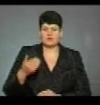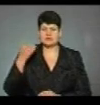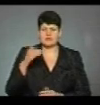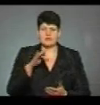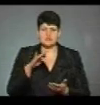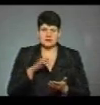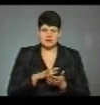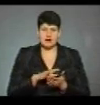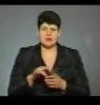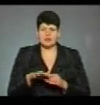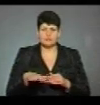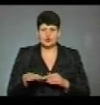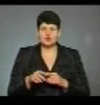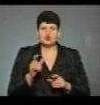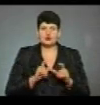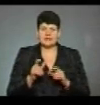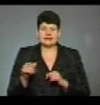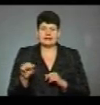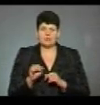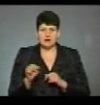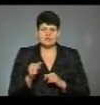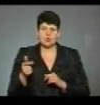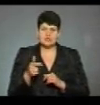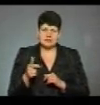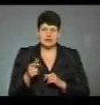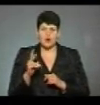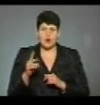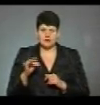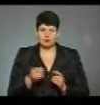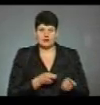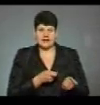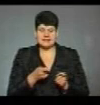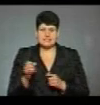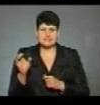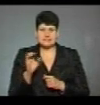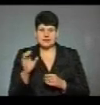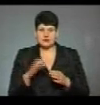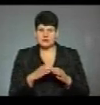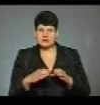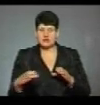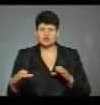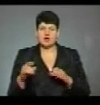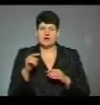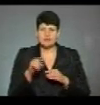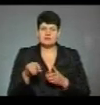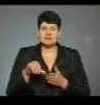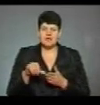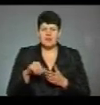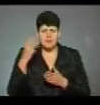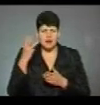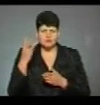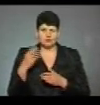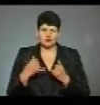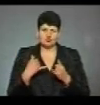центральній площі Гусятина студенти Теребовлянського і Гусятинського коледжів. Вони нестимуть синю стрічку, в той час як представники Хмельниччини нестимуть